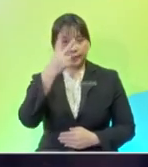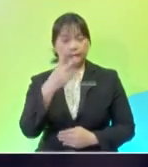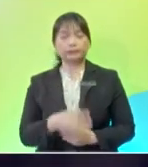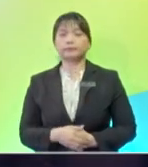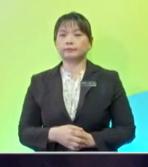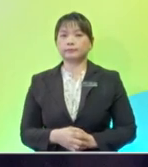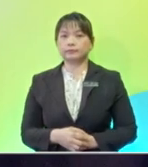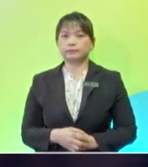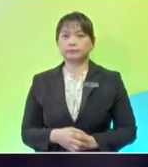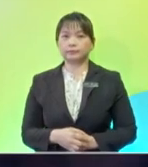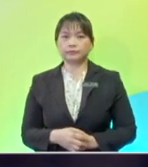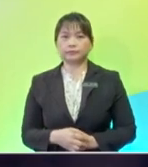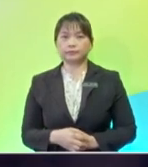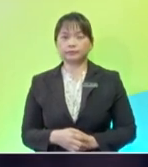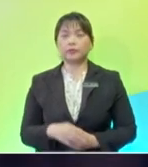penguasa